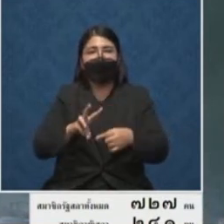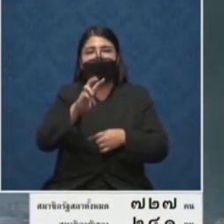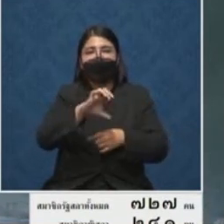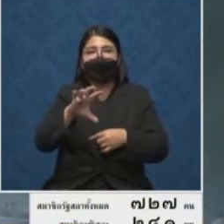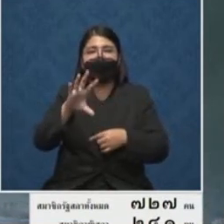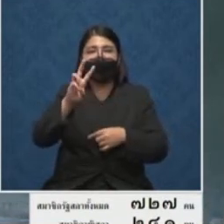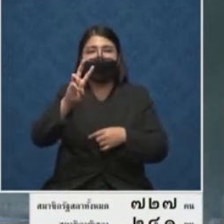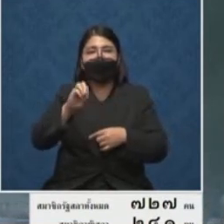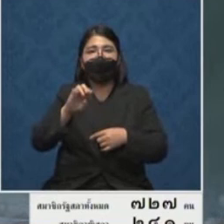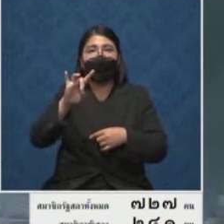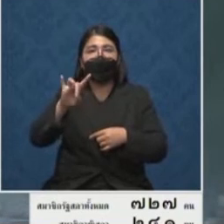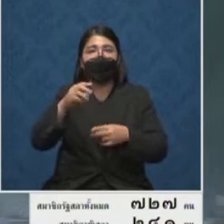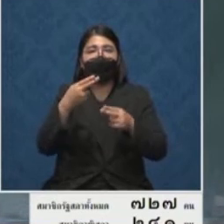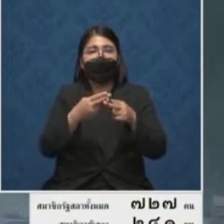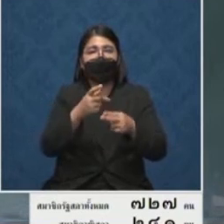การครับ